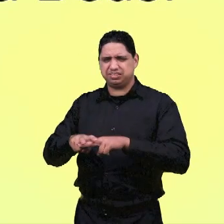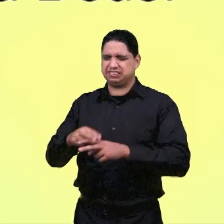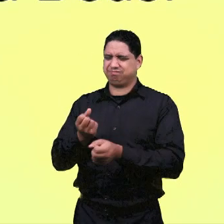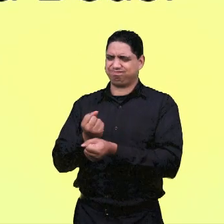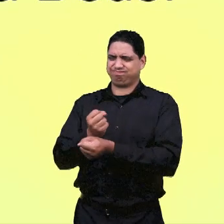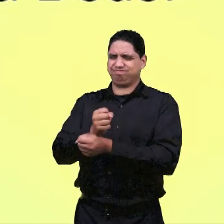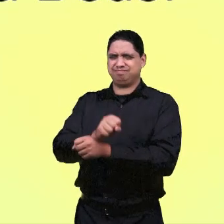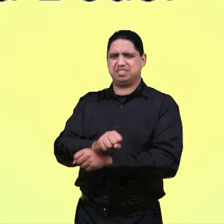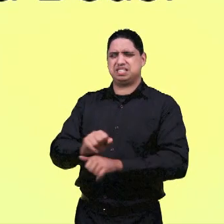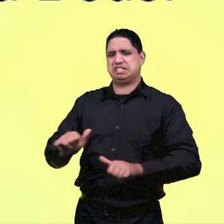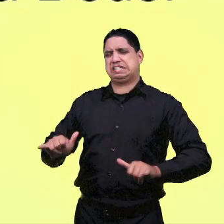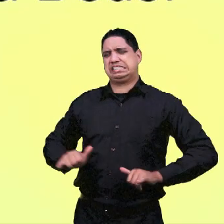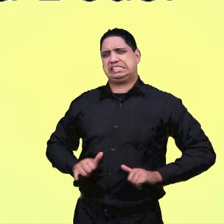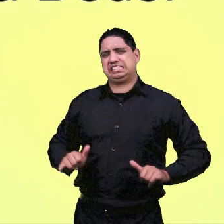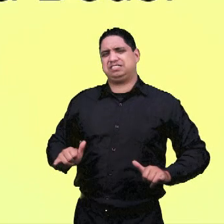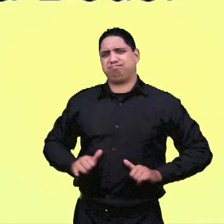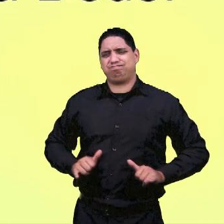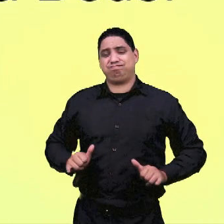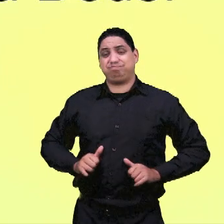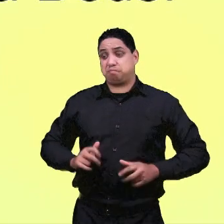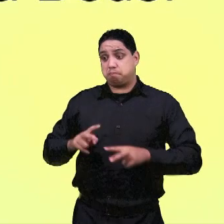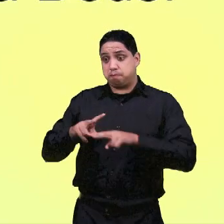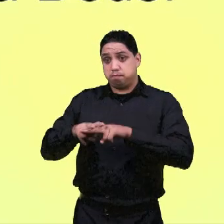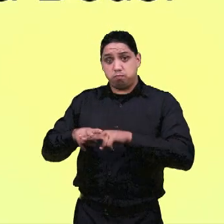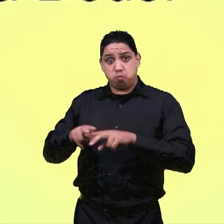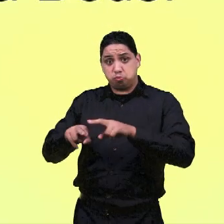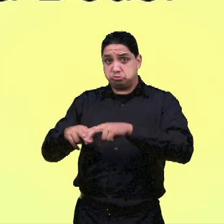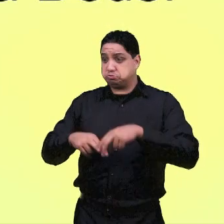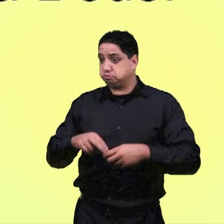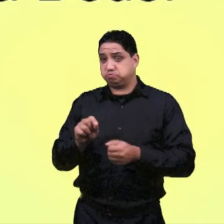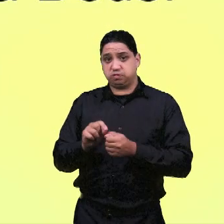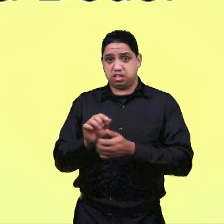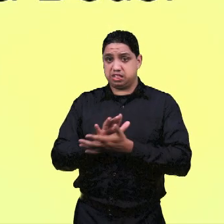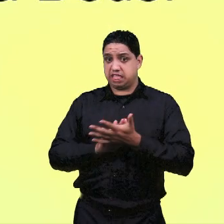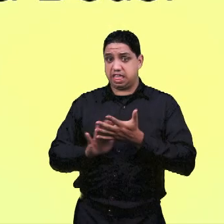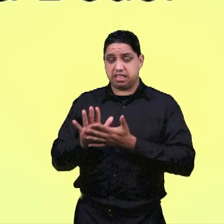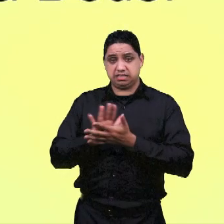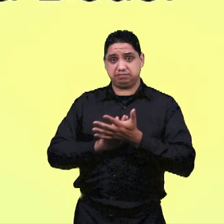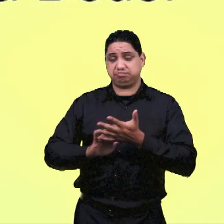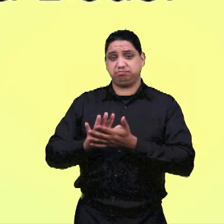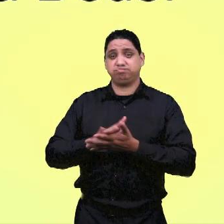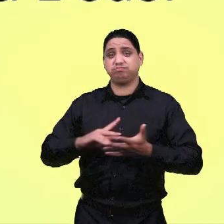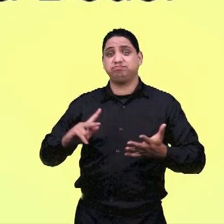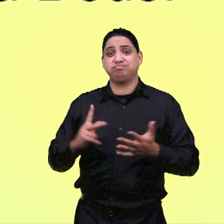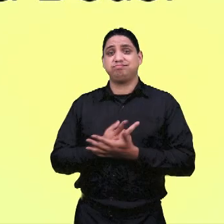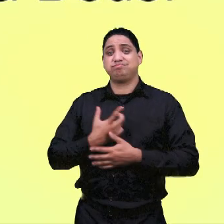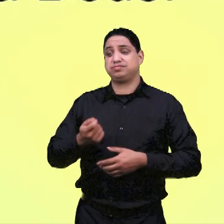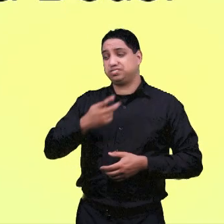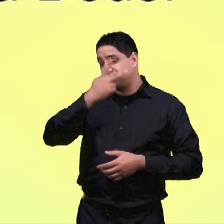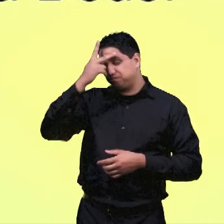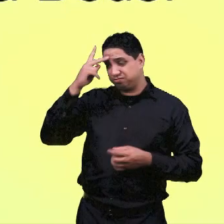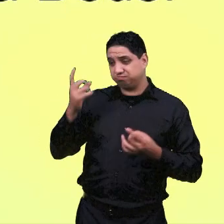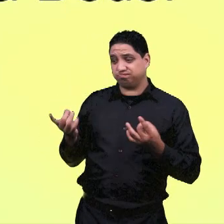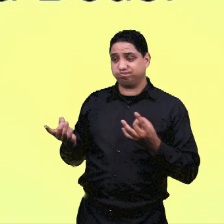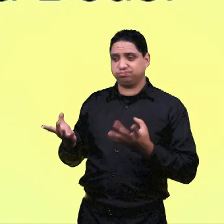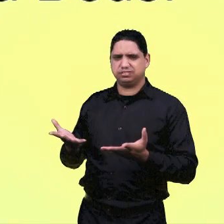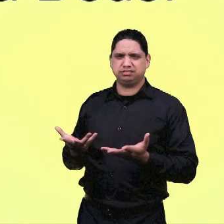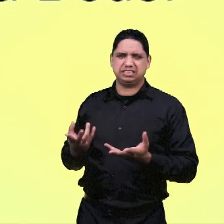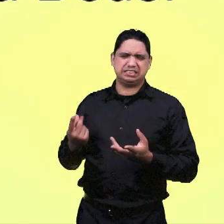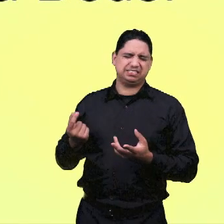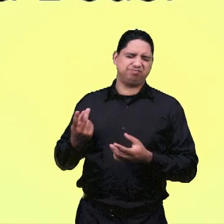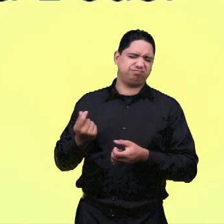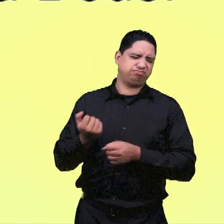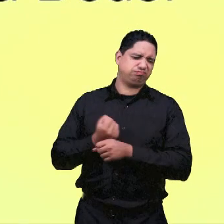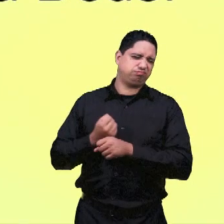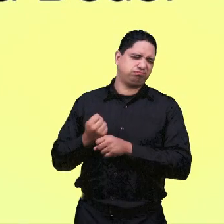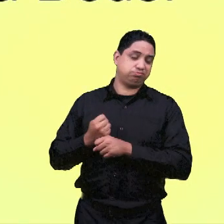devenu esclave. Il a été mis en prison injustement pour quelque chose qu'il n'a pas fait. Il était oublié dans la prison pour